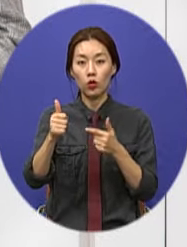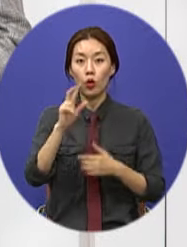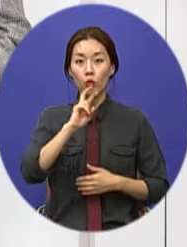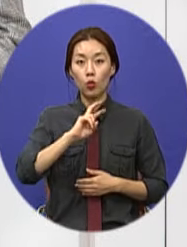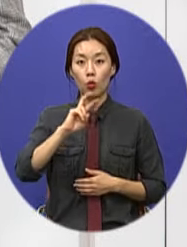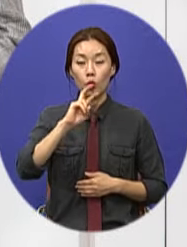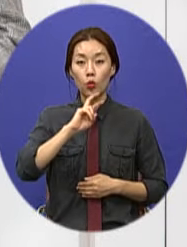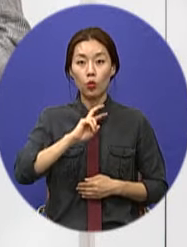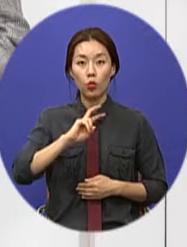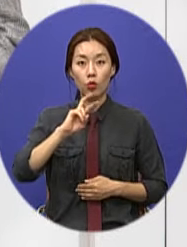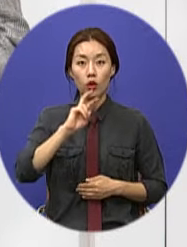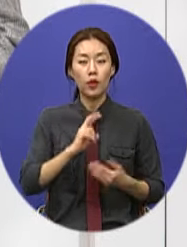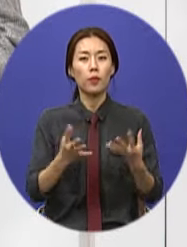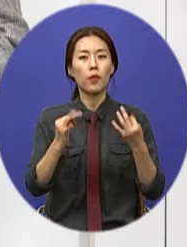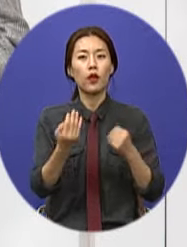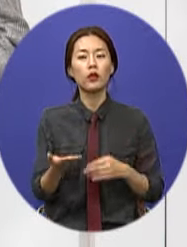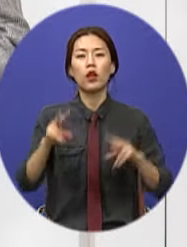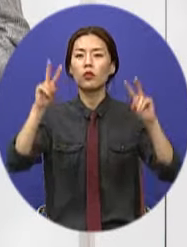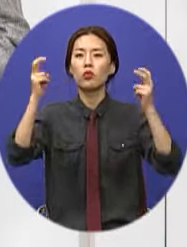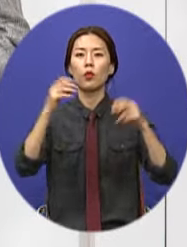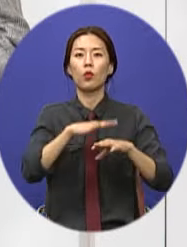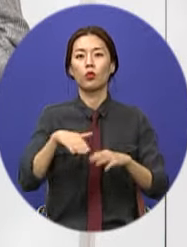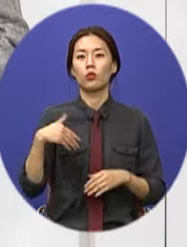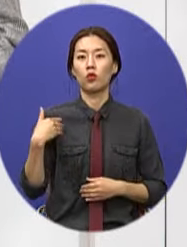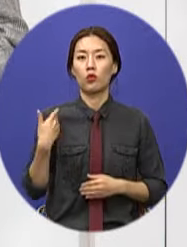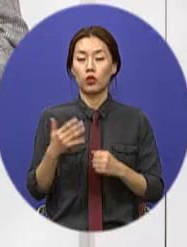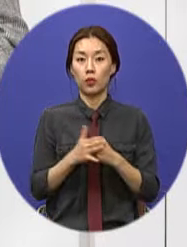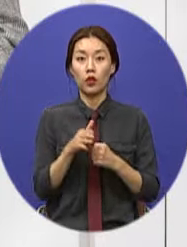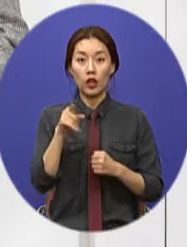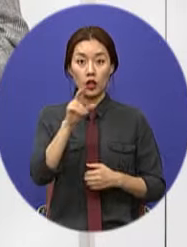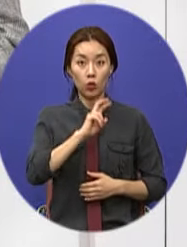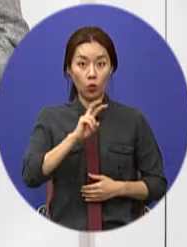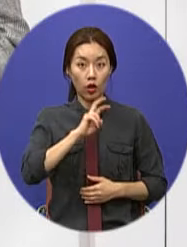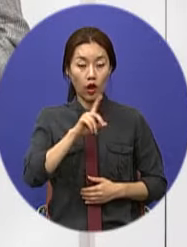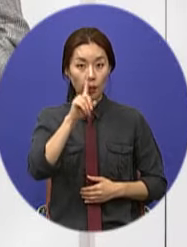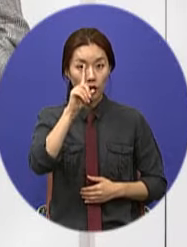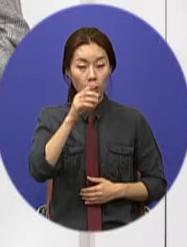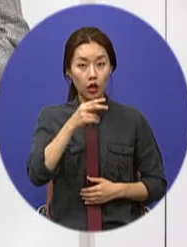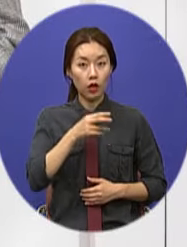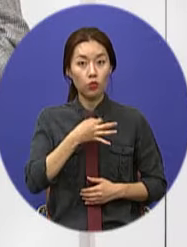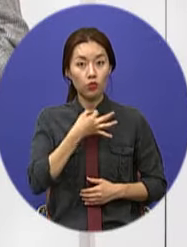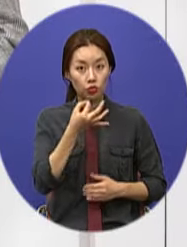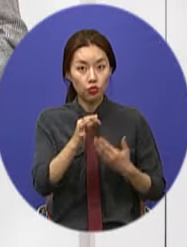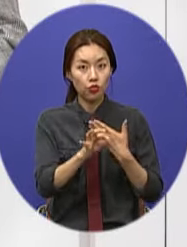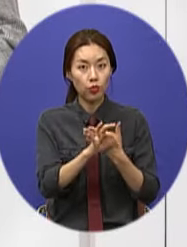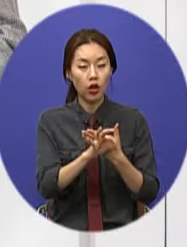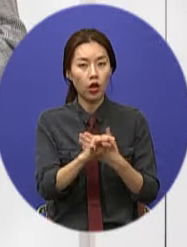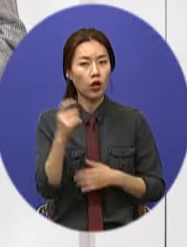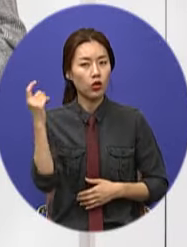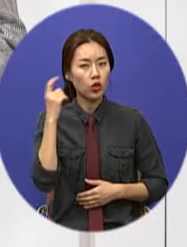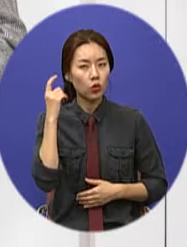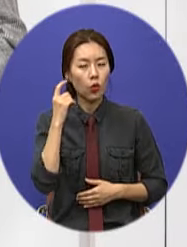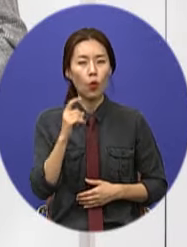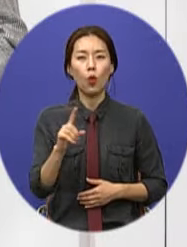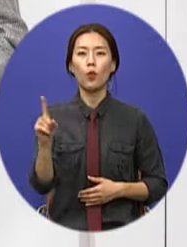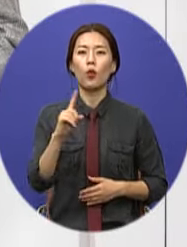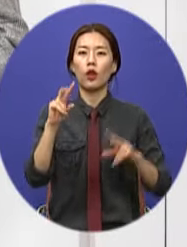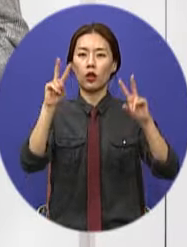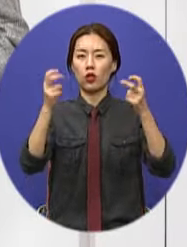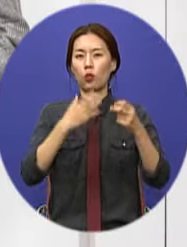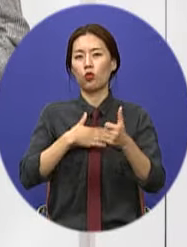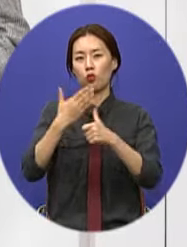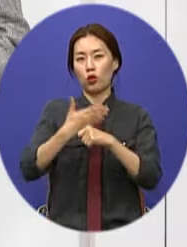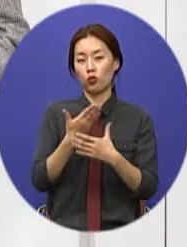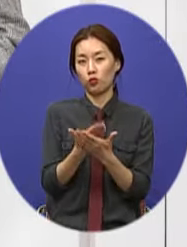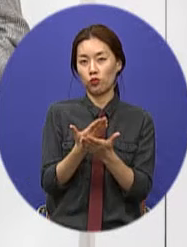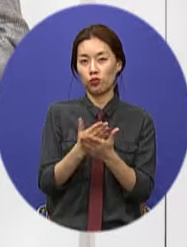노래는 나는 그 제목을 몰라요. 네. 그래서 내가 이 노래를 지금 하나 불러볼 테니까 그 제목이 뭔지 알